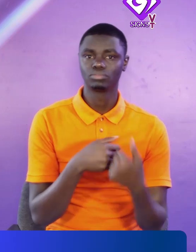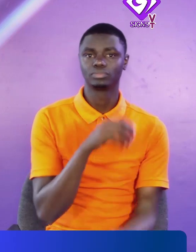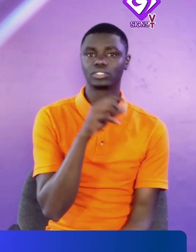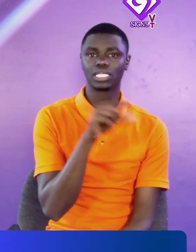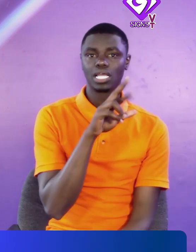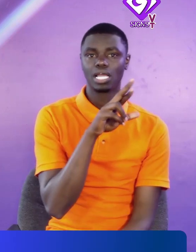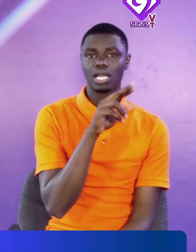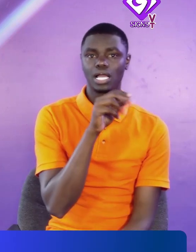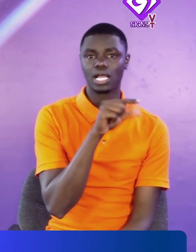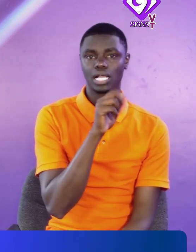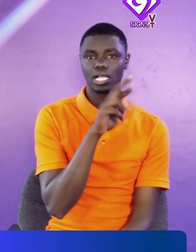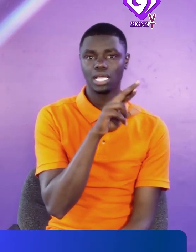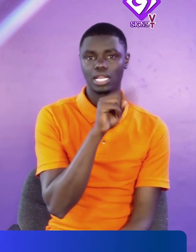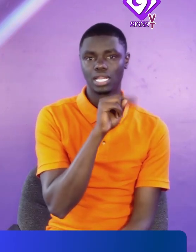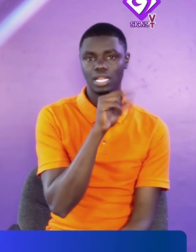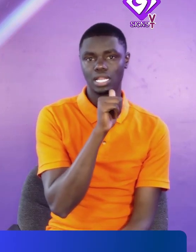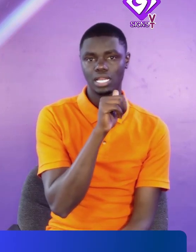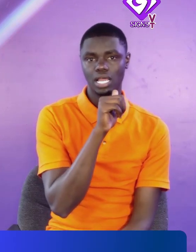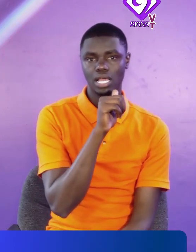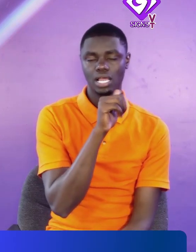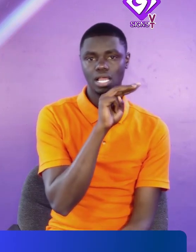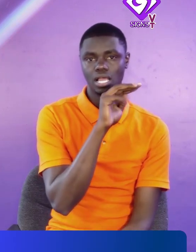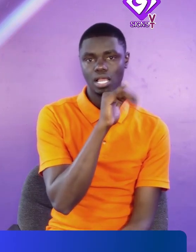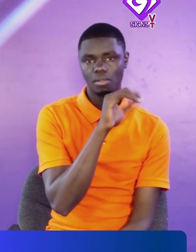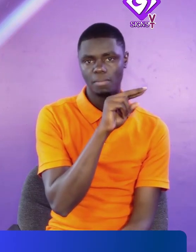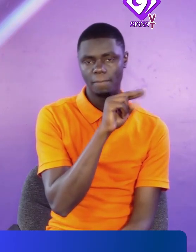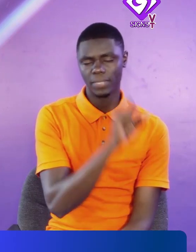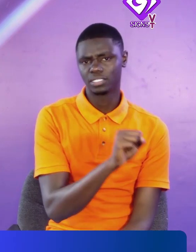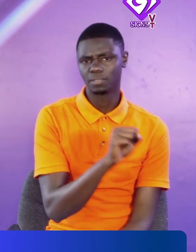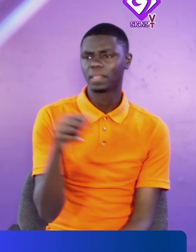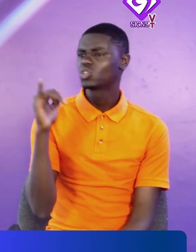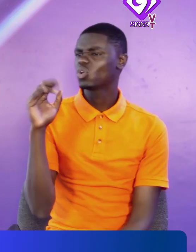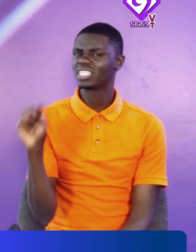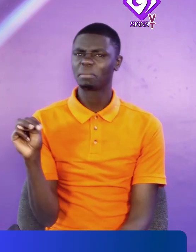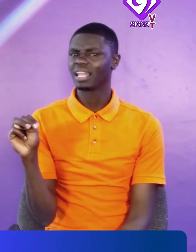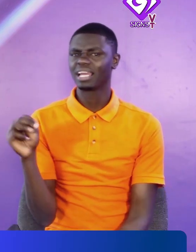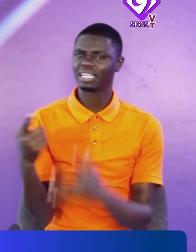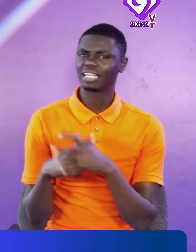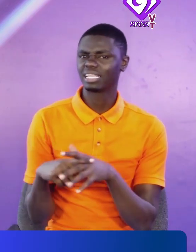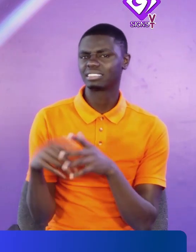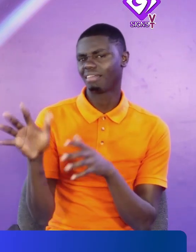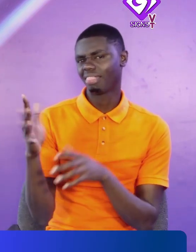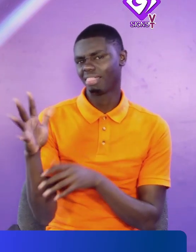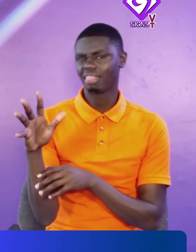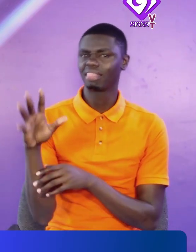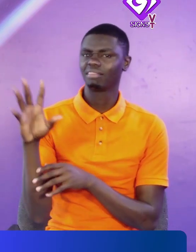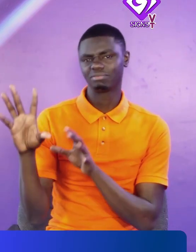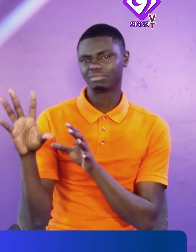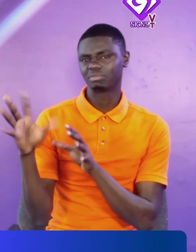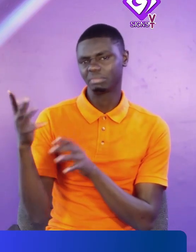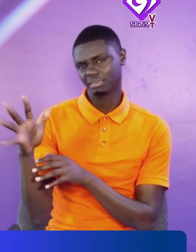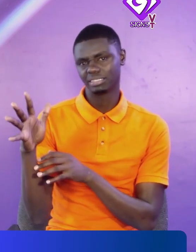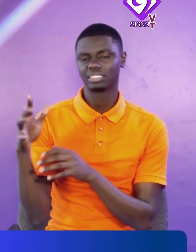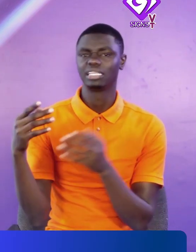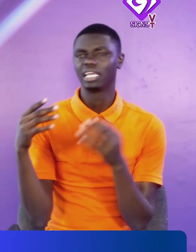Inter imeanza Serie A ikisuasua, ikipoteza, draw, mara inapigwa na Torino, sijui nini. Yani haijakuwa